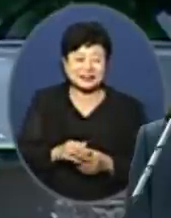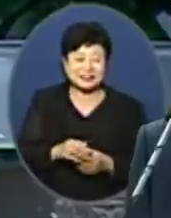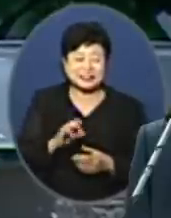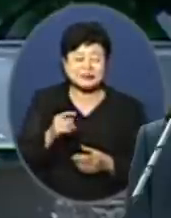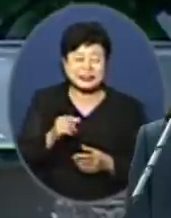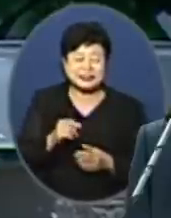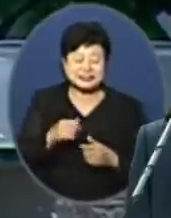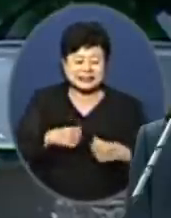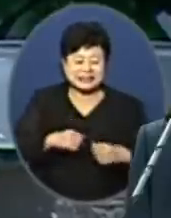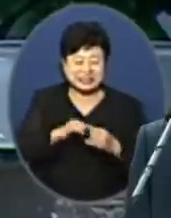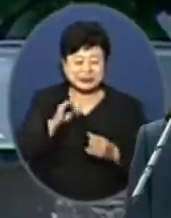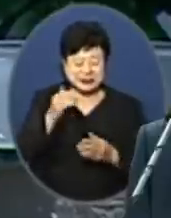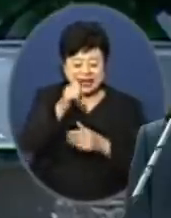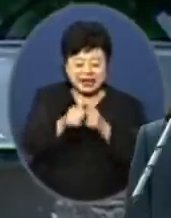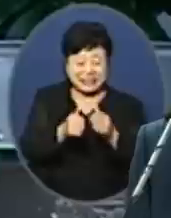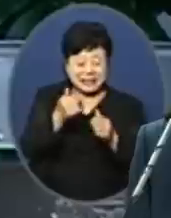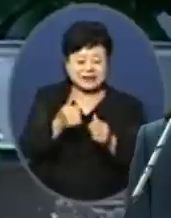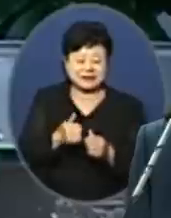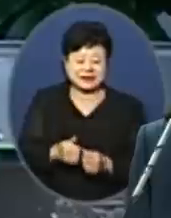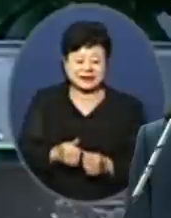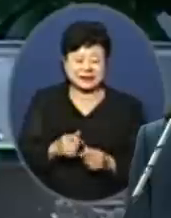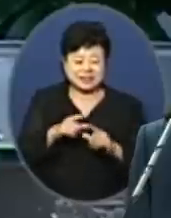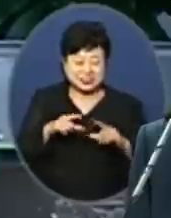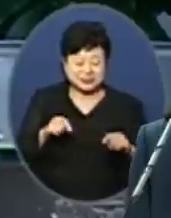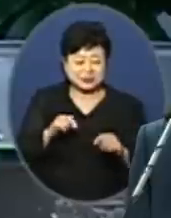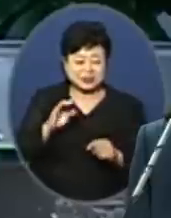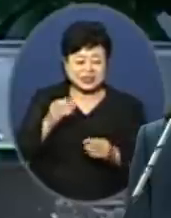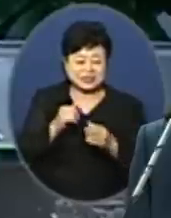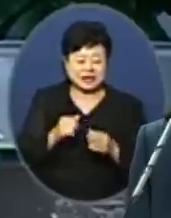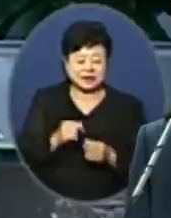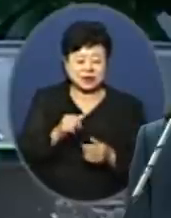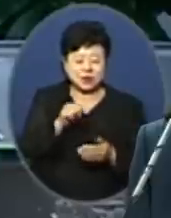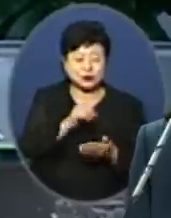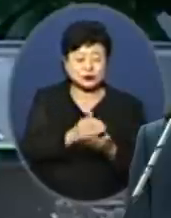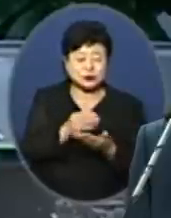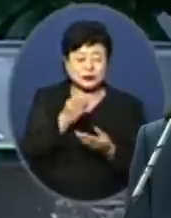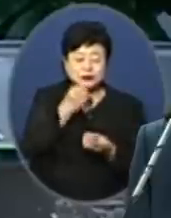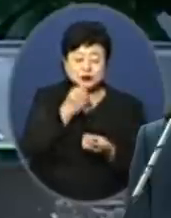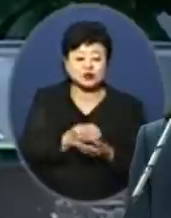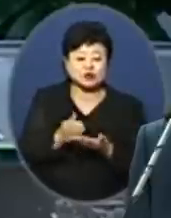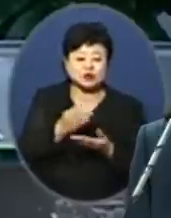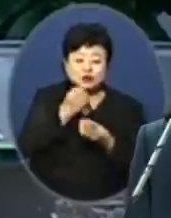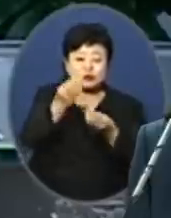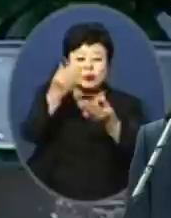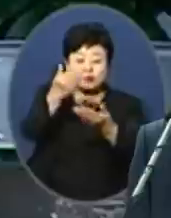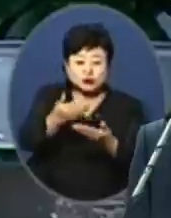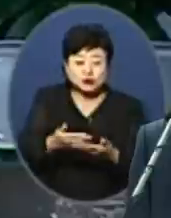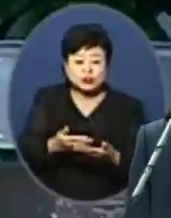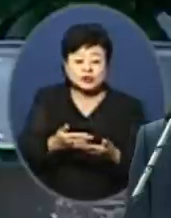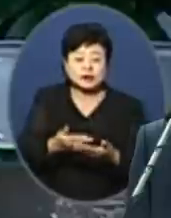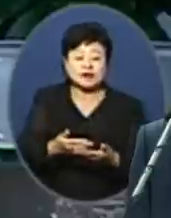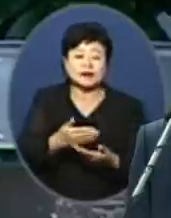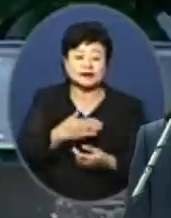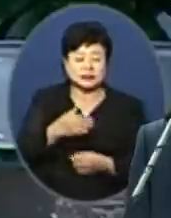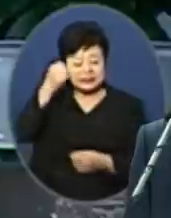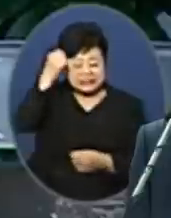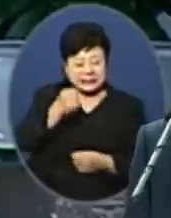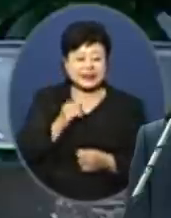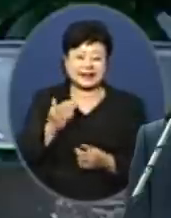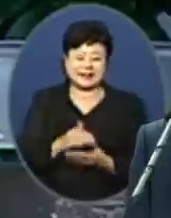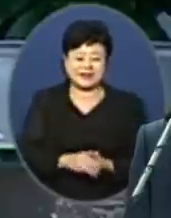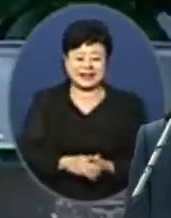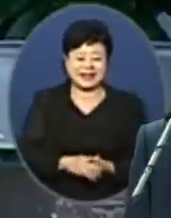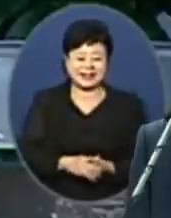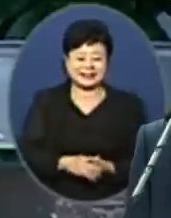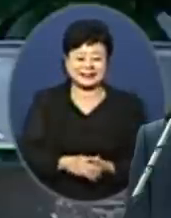되어서 하나님이 시민된 사람에게는 오중보험과 삼중축복을 주시는 것을 잊어서는 안 되는 것입니다.